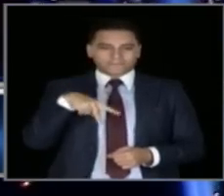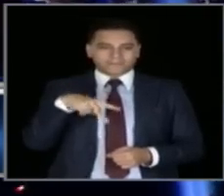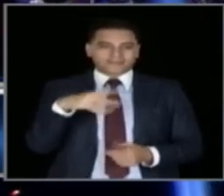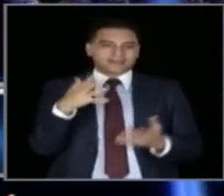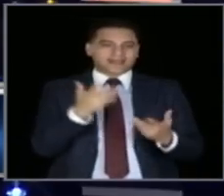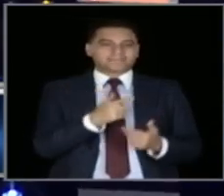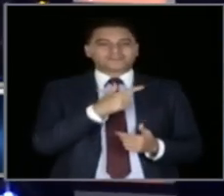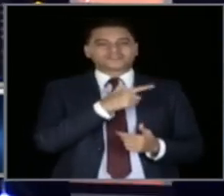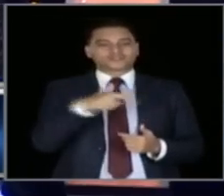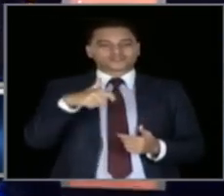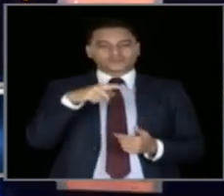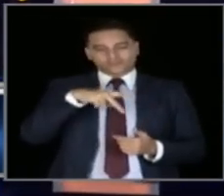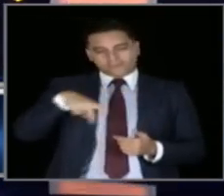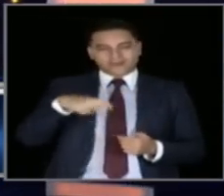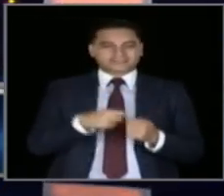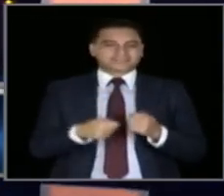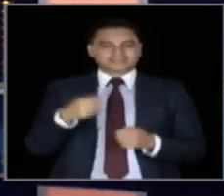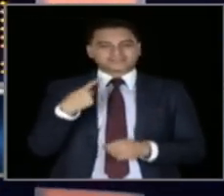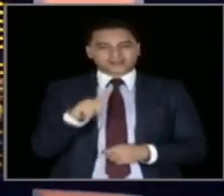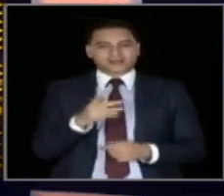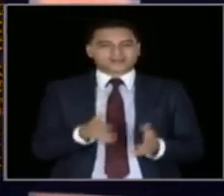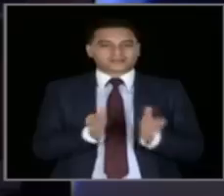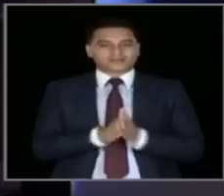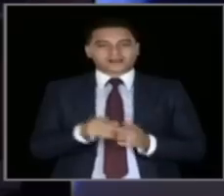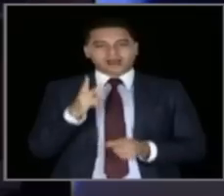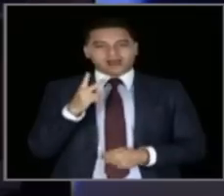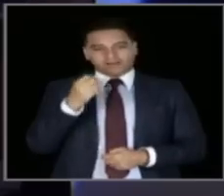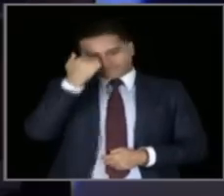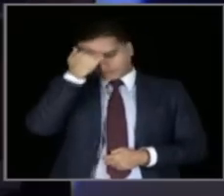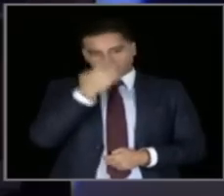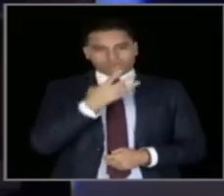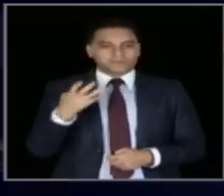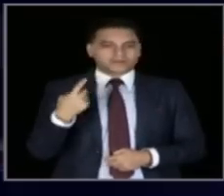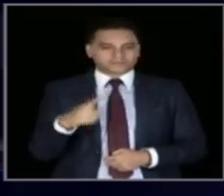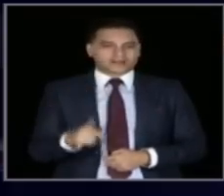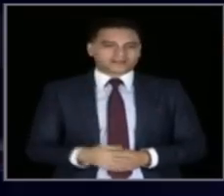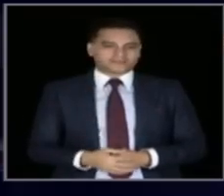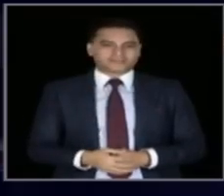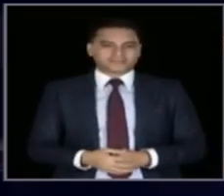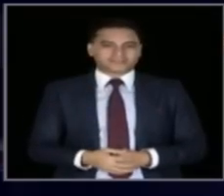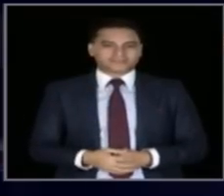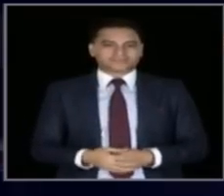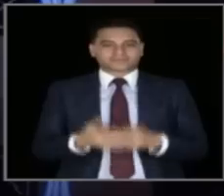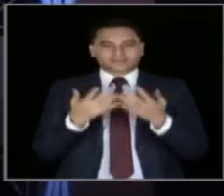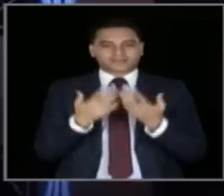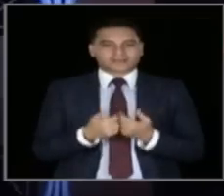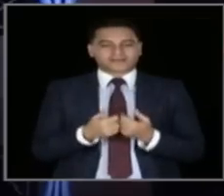طب يا نيفين، إيه العدد الكلي؟ 2400. برافو عليك. 10 نقط. 115